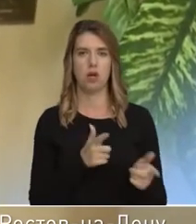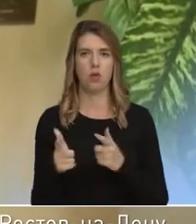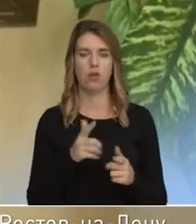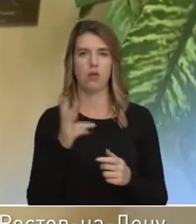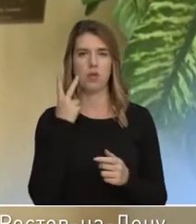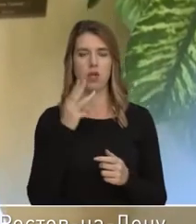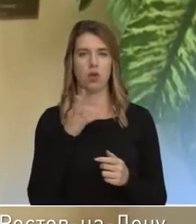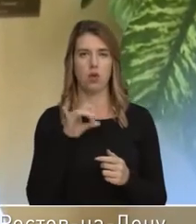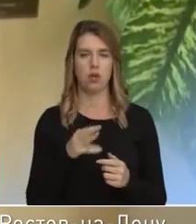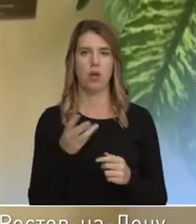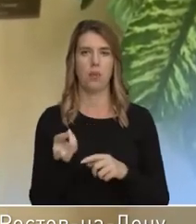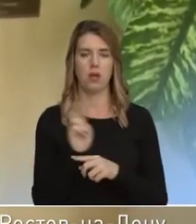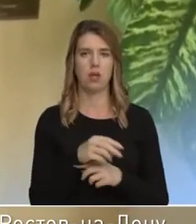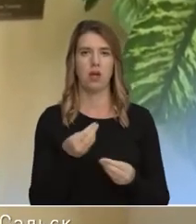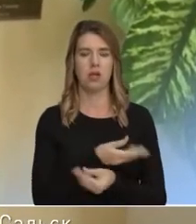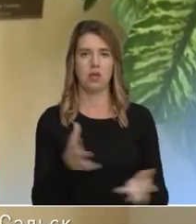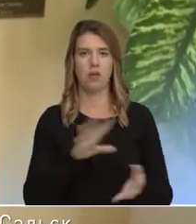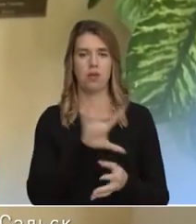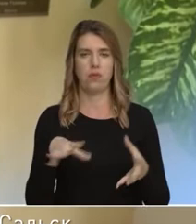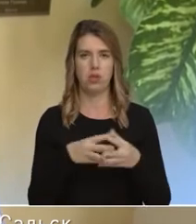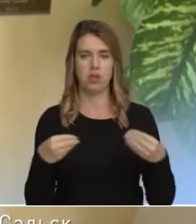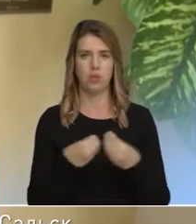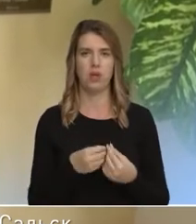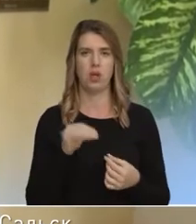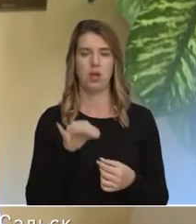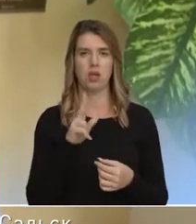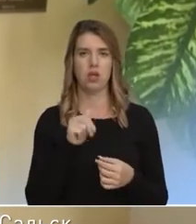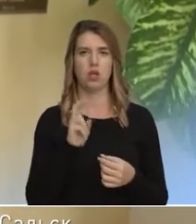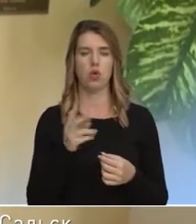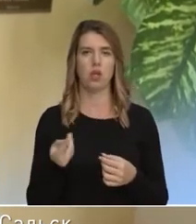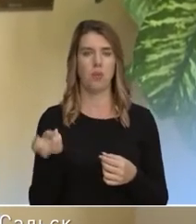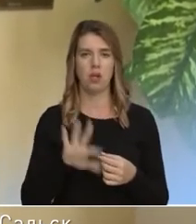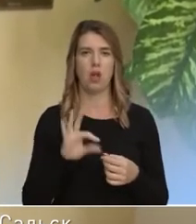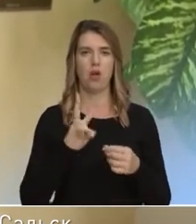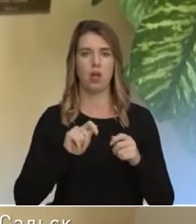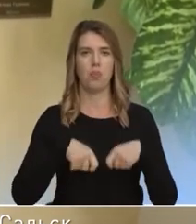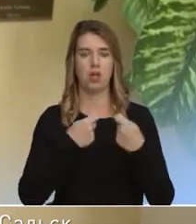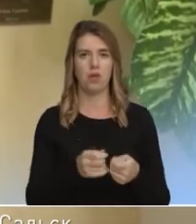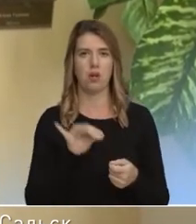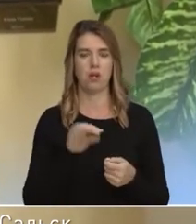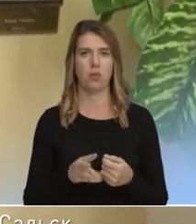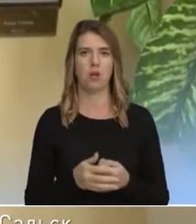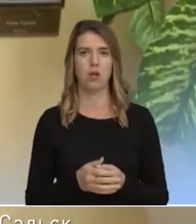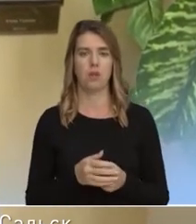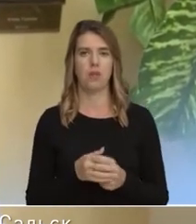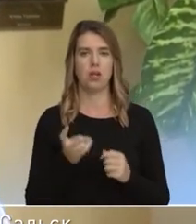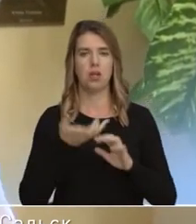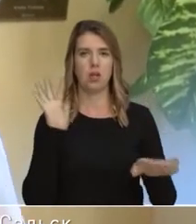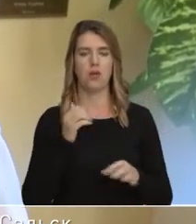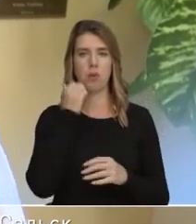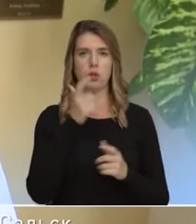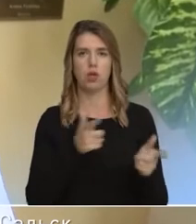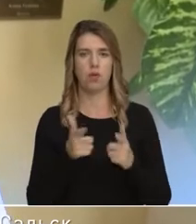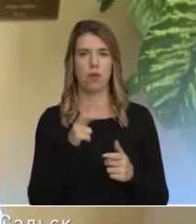готовила к нам тортики. Мы приходили, она раздавала всей семье. Если даже кто-то не приходил к ней, она передавала им. Вот недавно